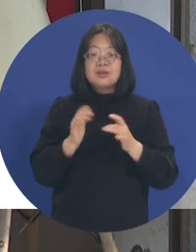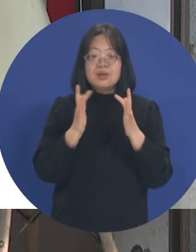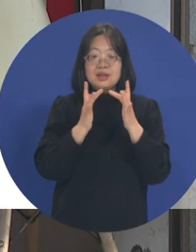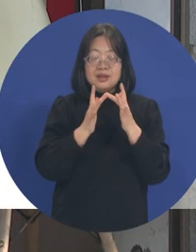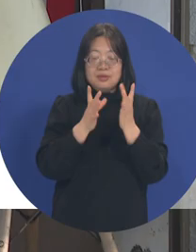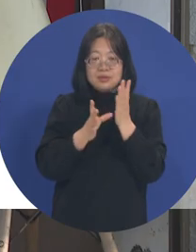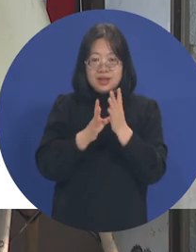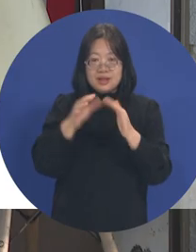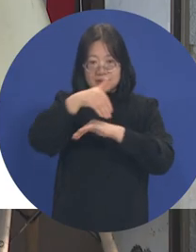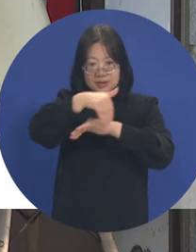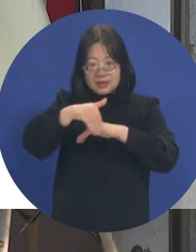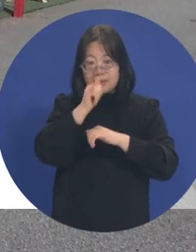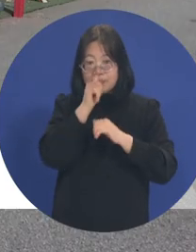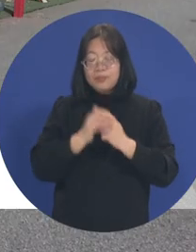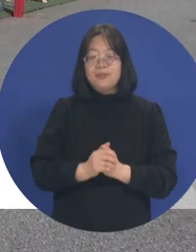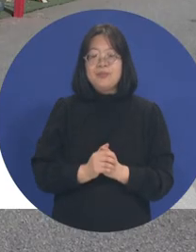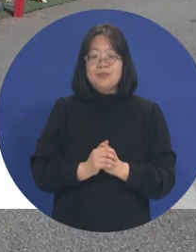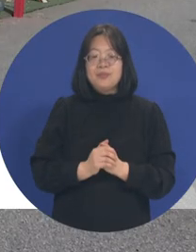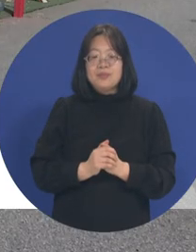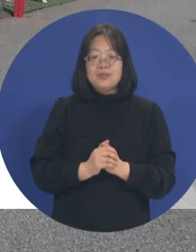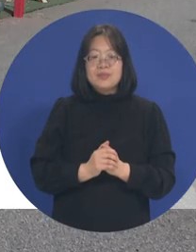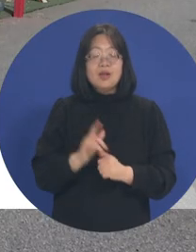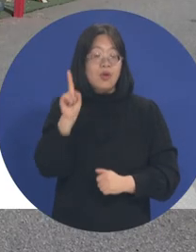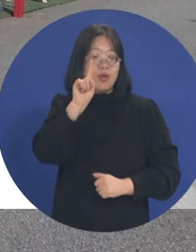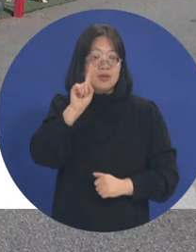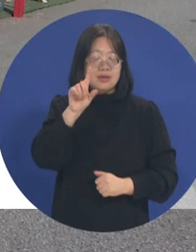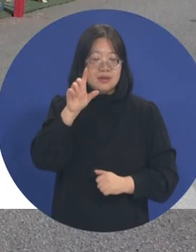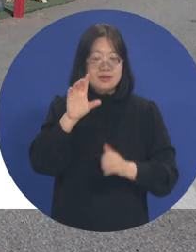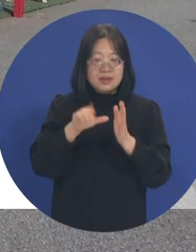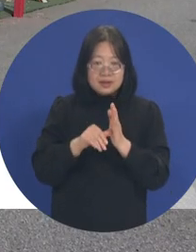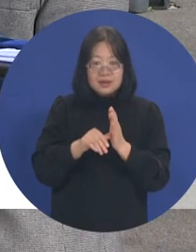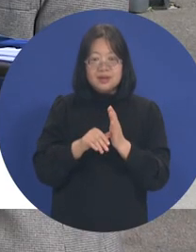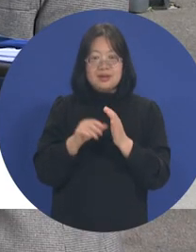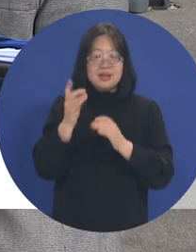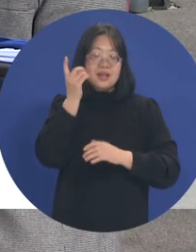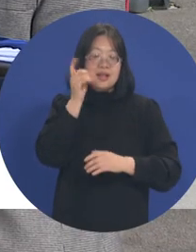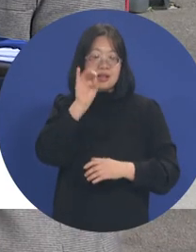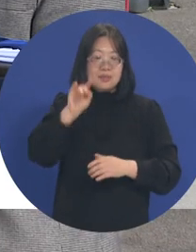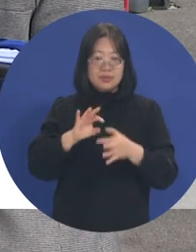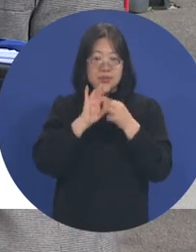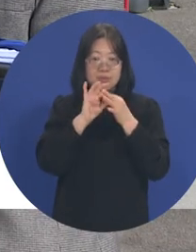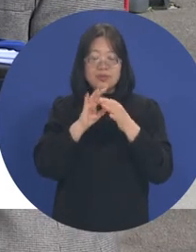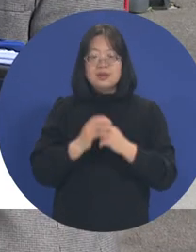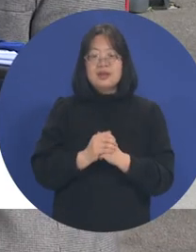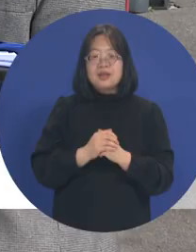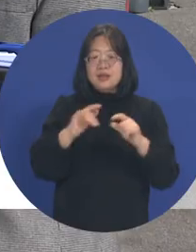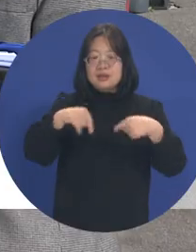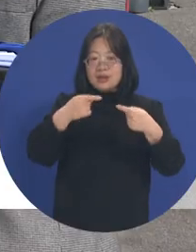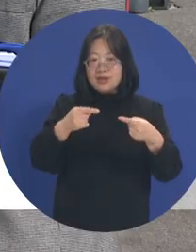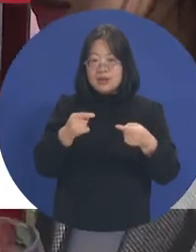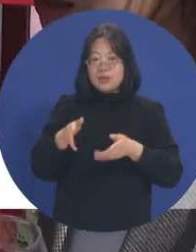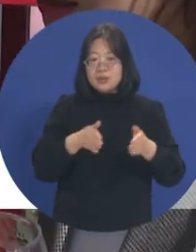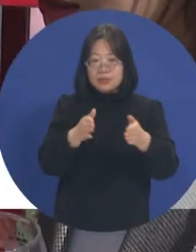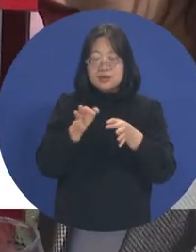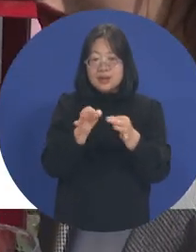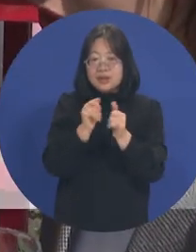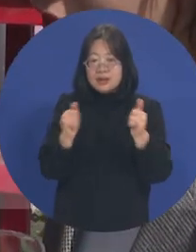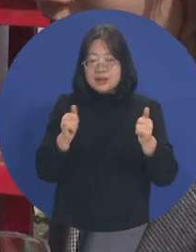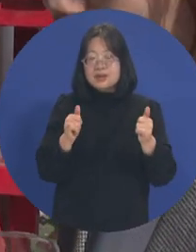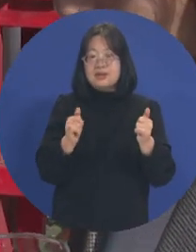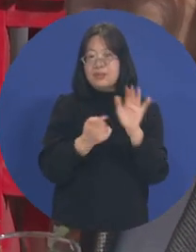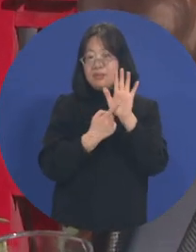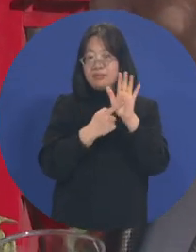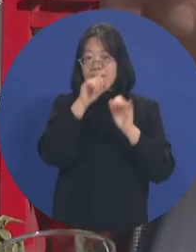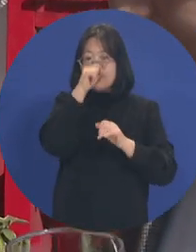상품 기획전을 진행했습니다. 여기 어때 앱을 통한 경기 골목 놀러가는 달 프로모션으로 참여한 골목 상인들의 반응이